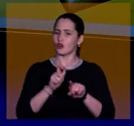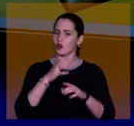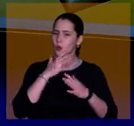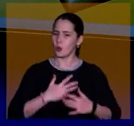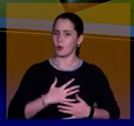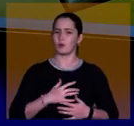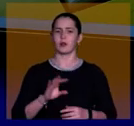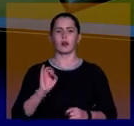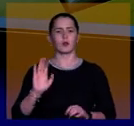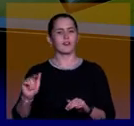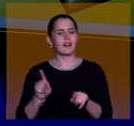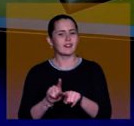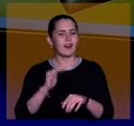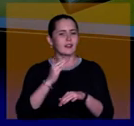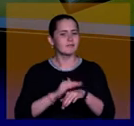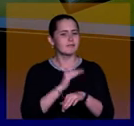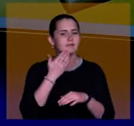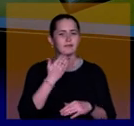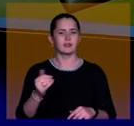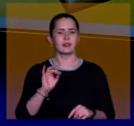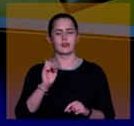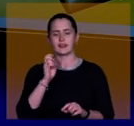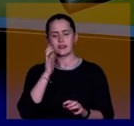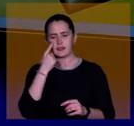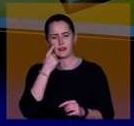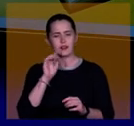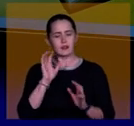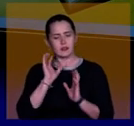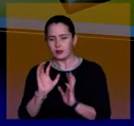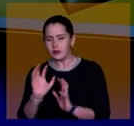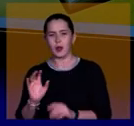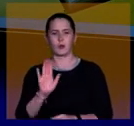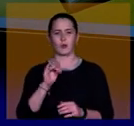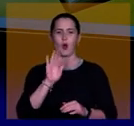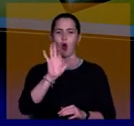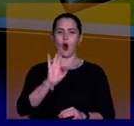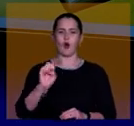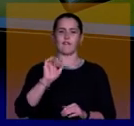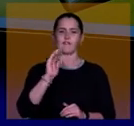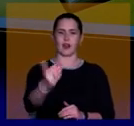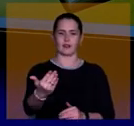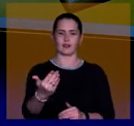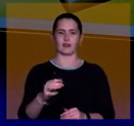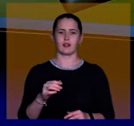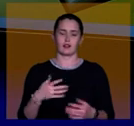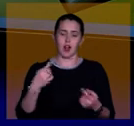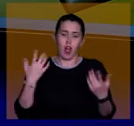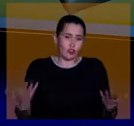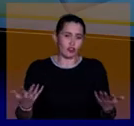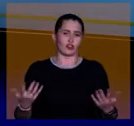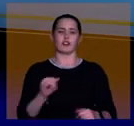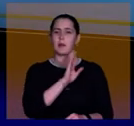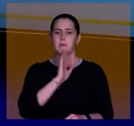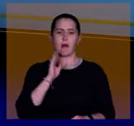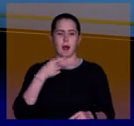так голубит не смыкая ночью глаз кто заботится о вас конечно мама дорогая